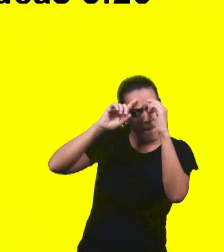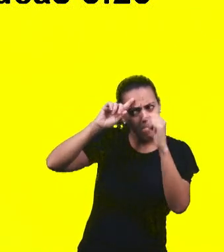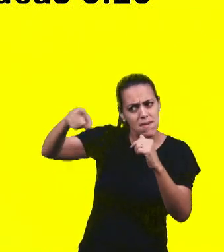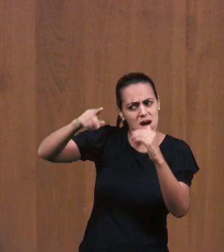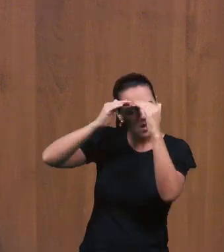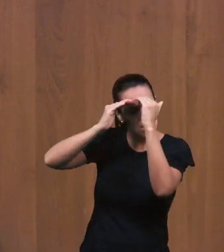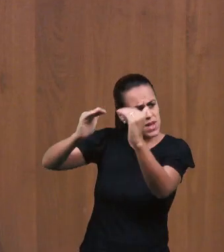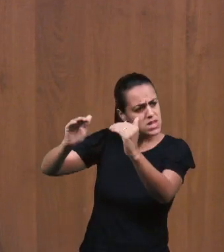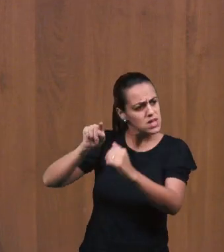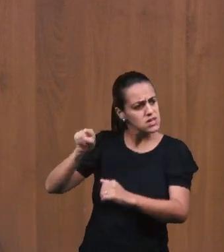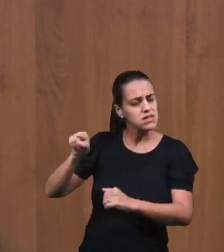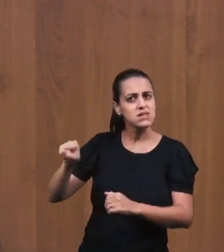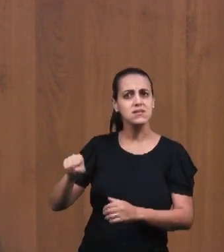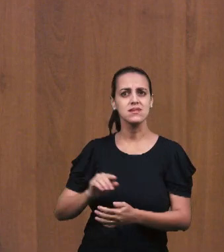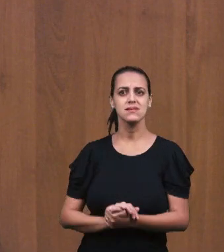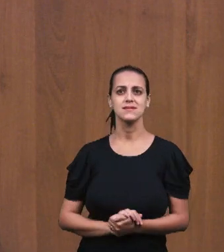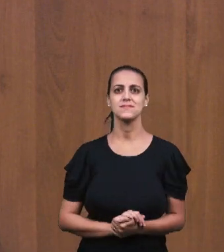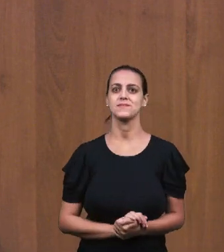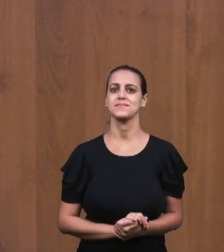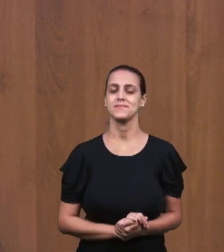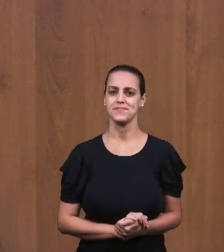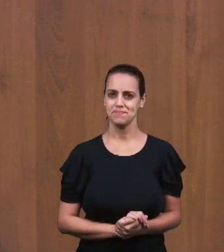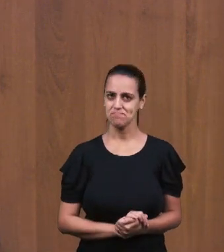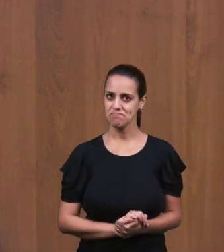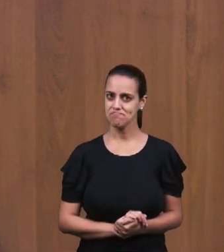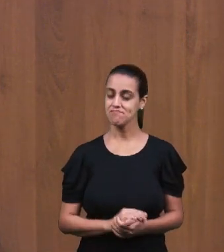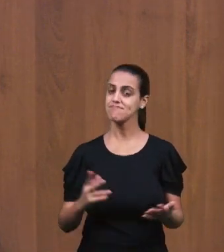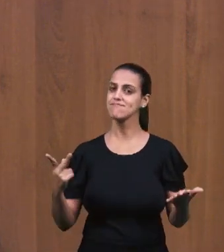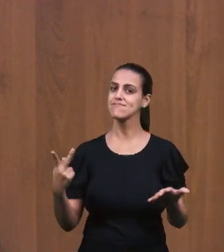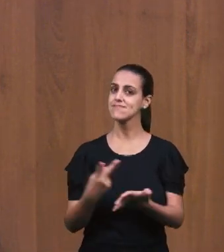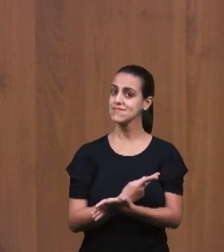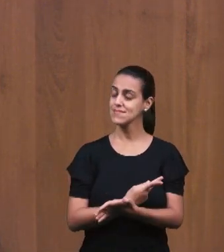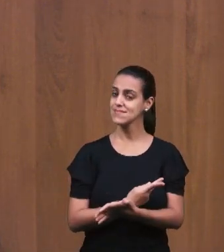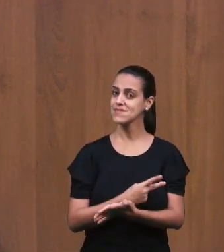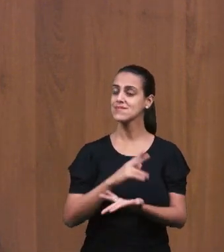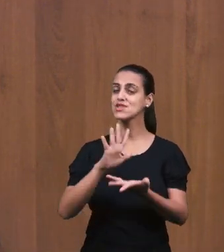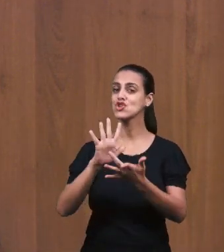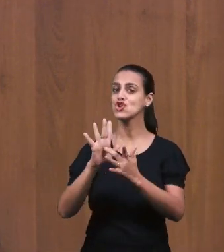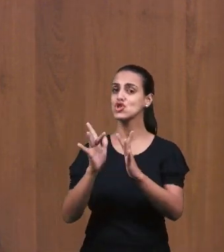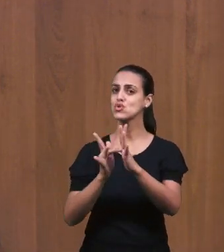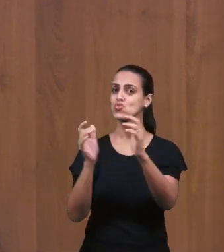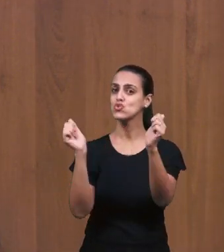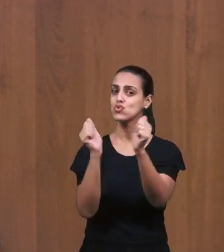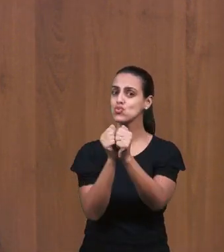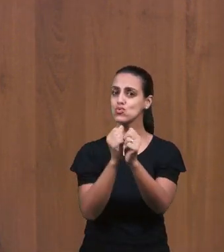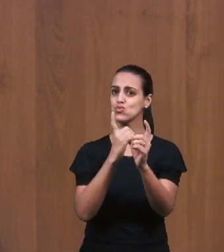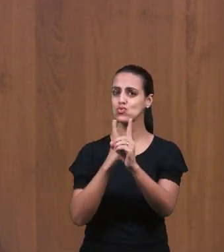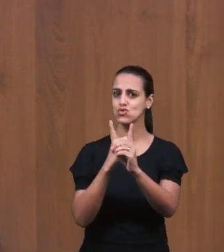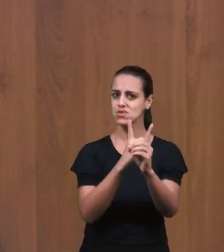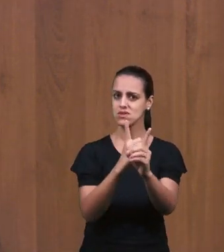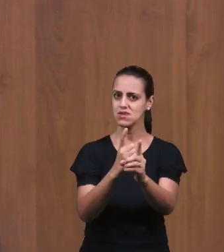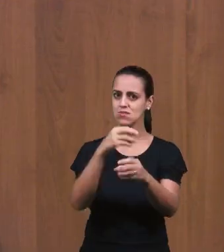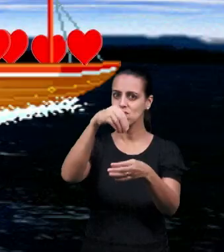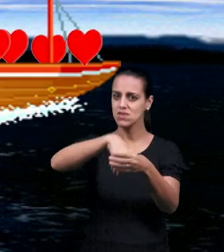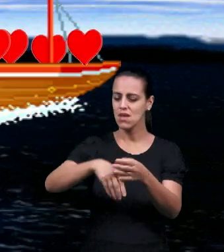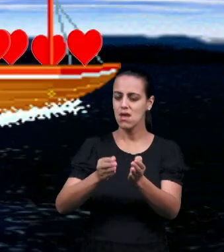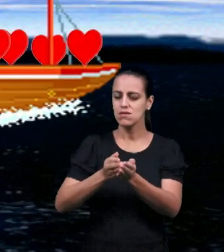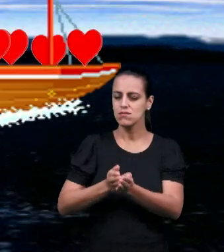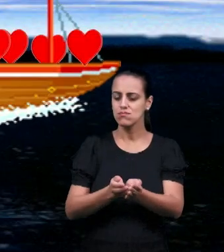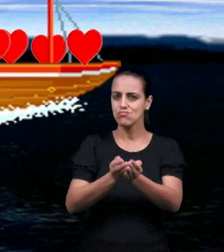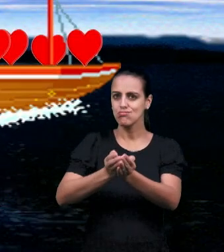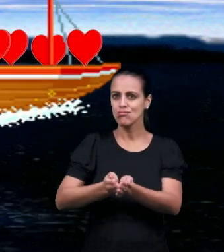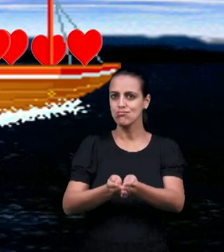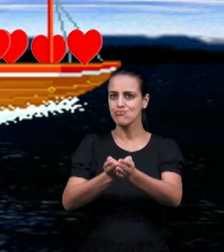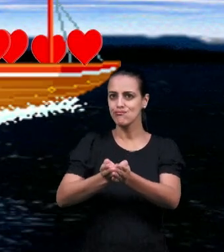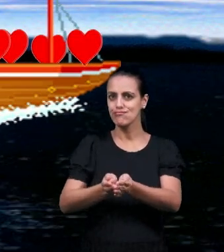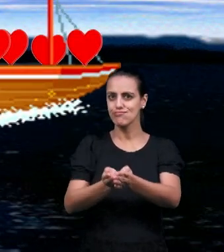l'eau, ils parlent, ils leur obéissent. Au moment donné, Jésus et leurs disciples étaient dans un bateau